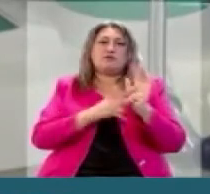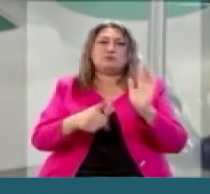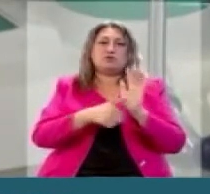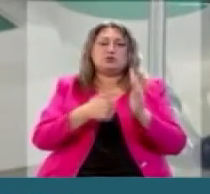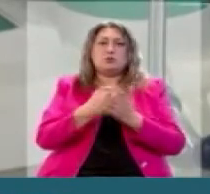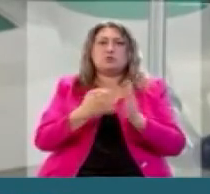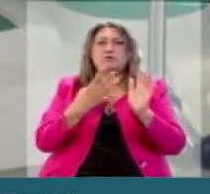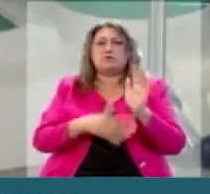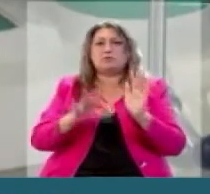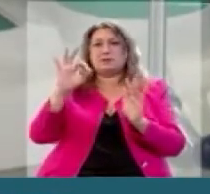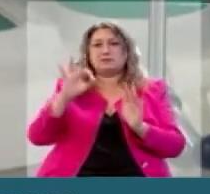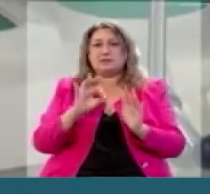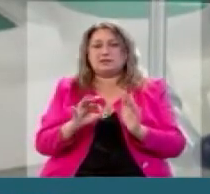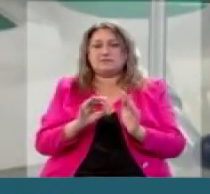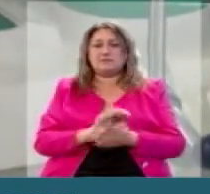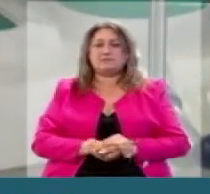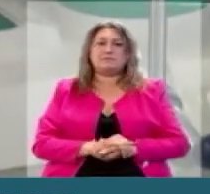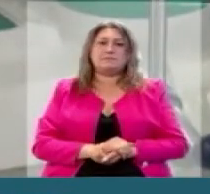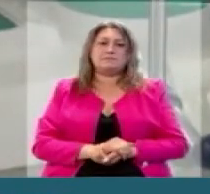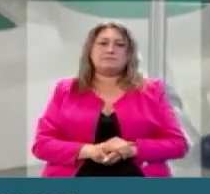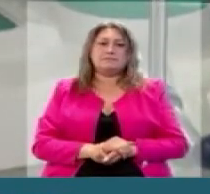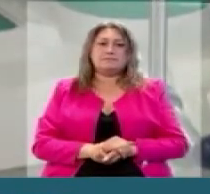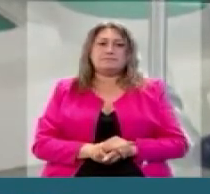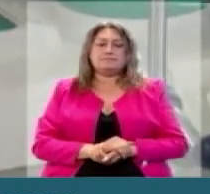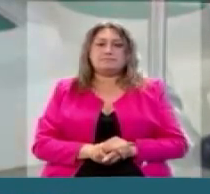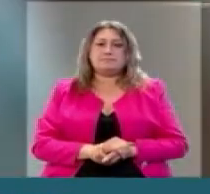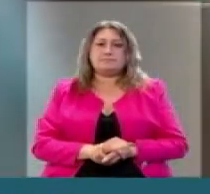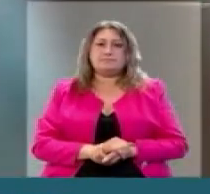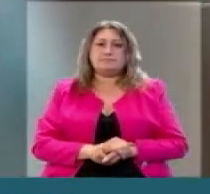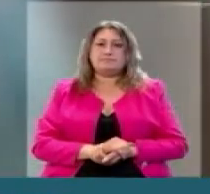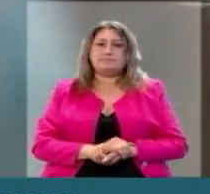86 до 90%. Владислав Иващенко, Манарбек Касколов, телеканал «Костанай».